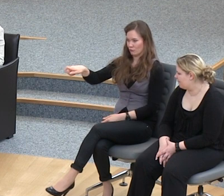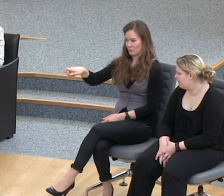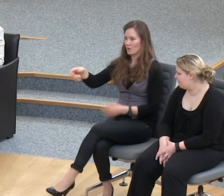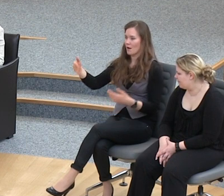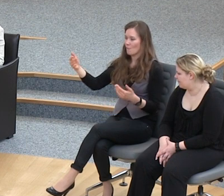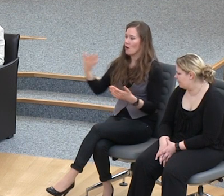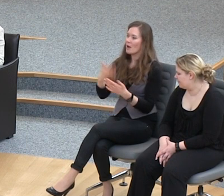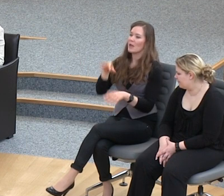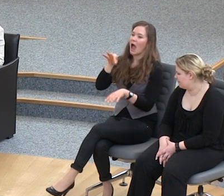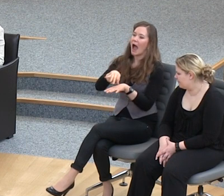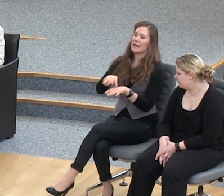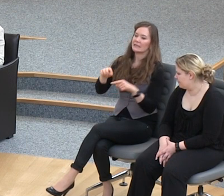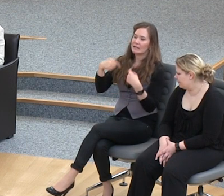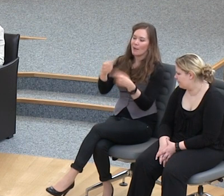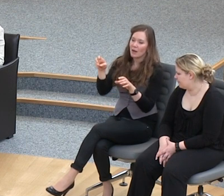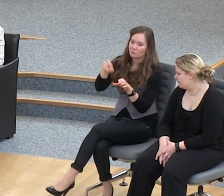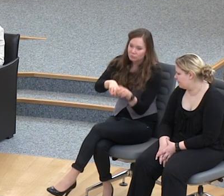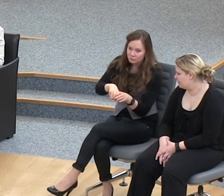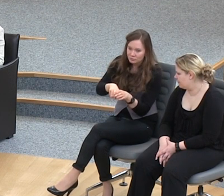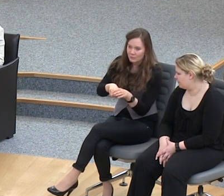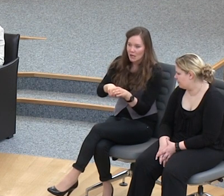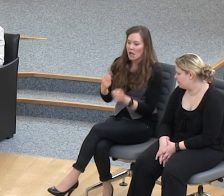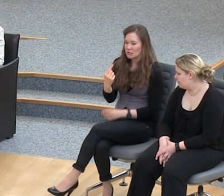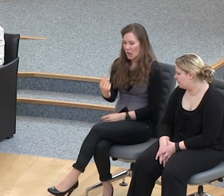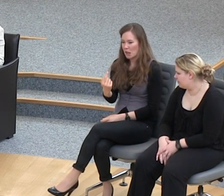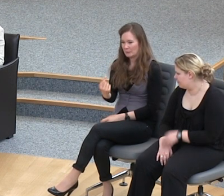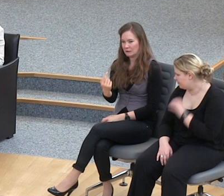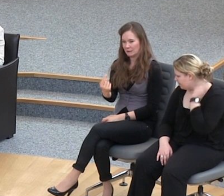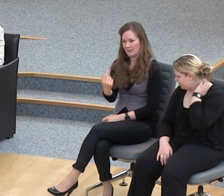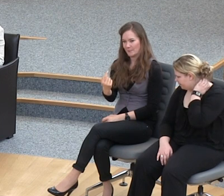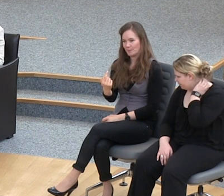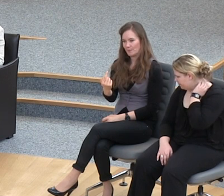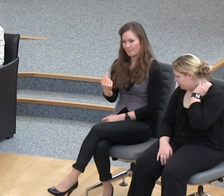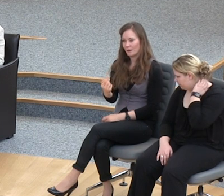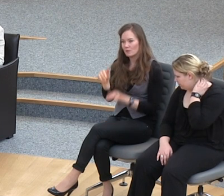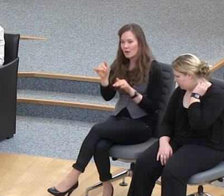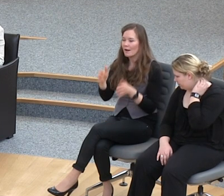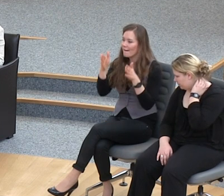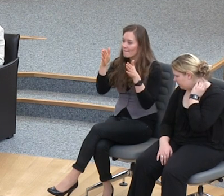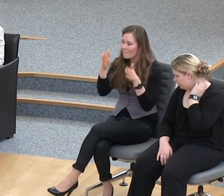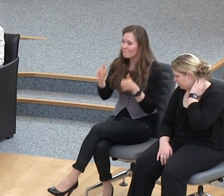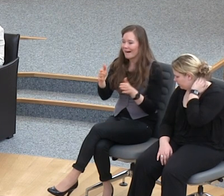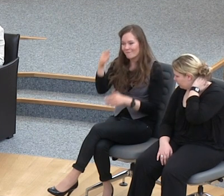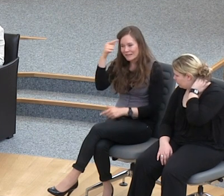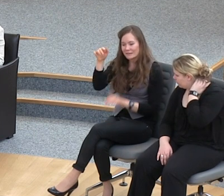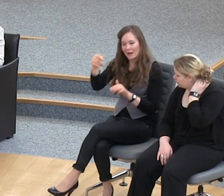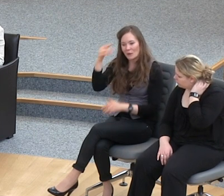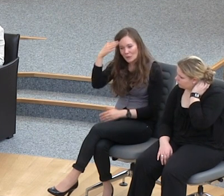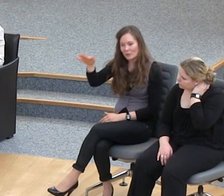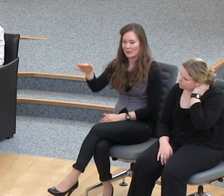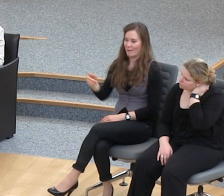den Ärztekammern zum Beispiel, die zum Teil selber fachkundiger sind. Wir haben das